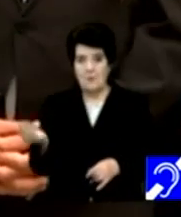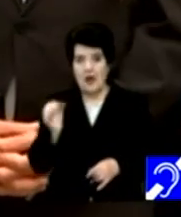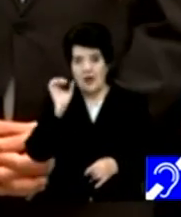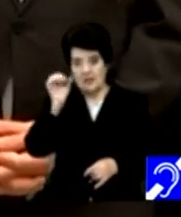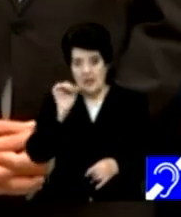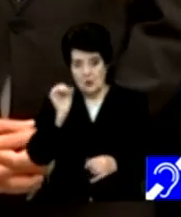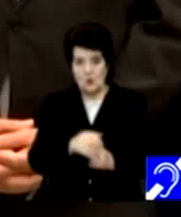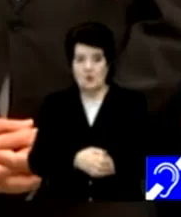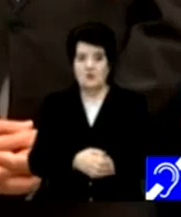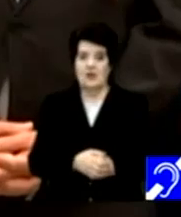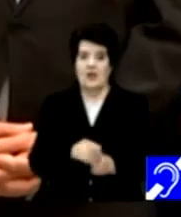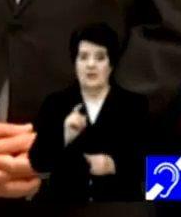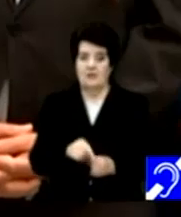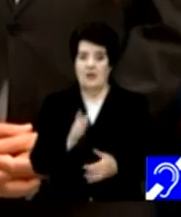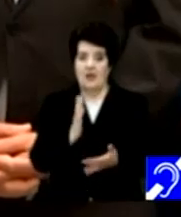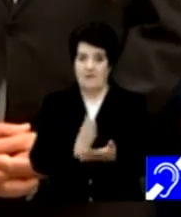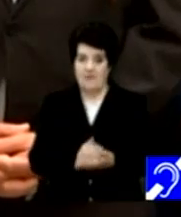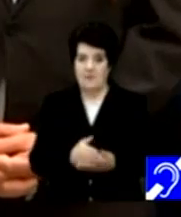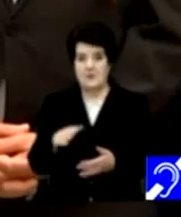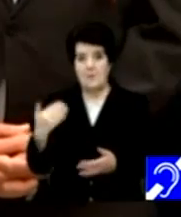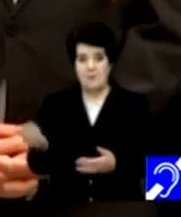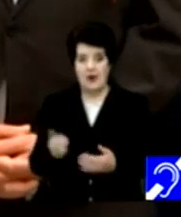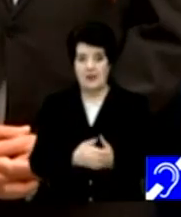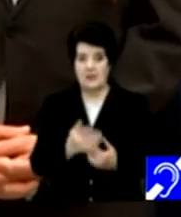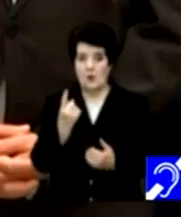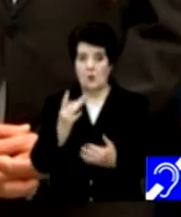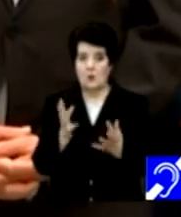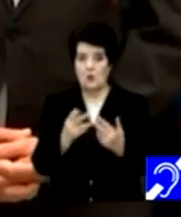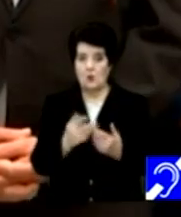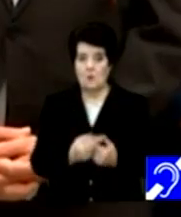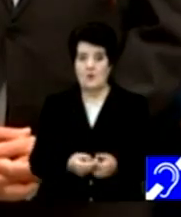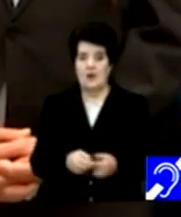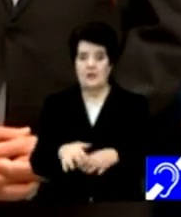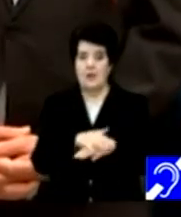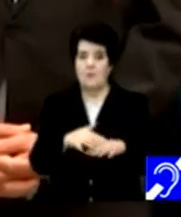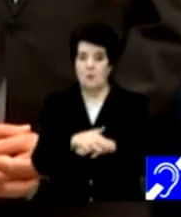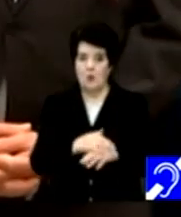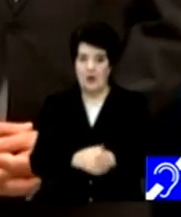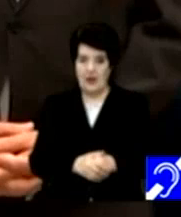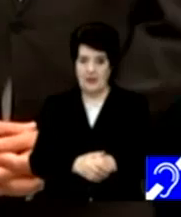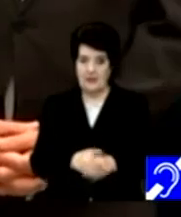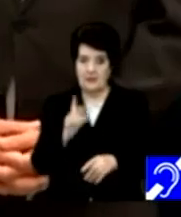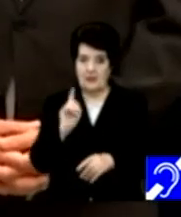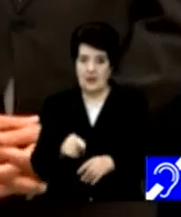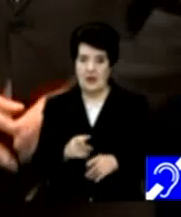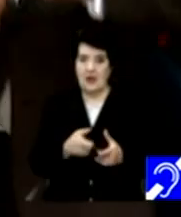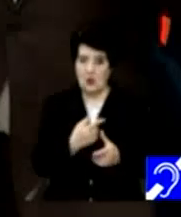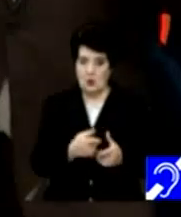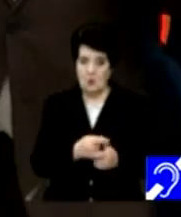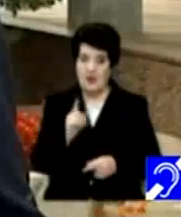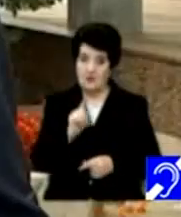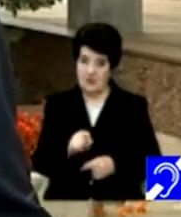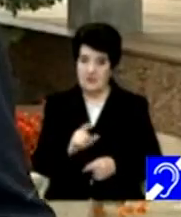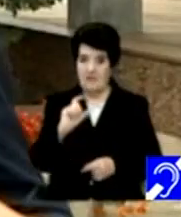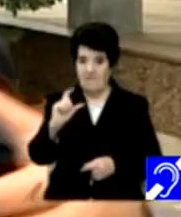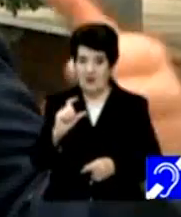am agreat-o, deoarece avem din partea unui număr impunător de populație solicitarea anume pentru acest